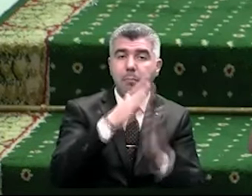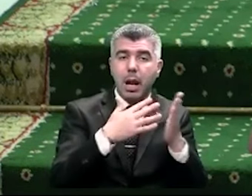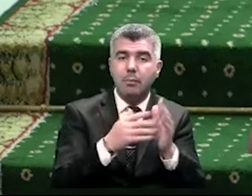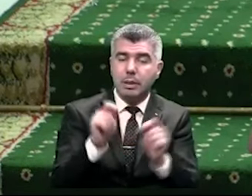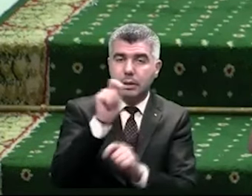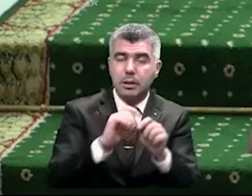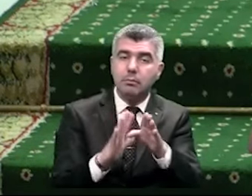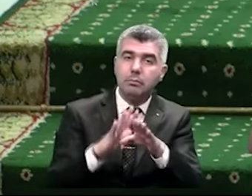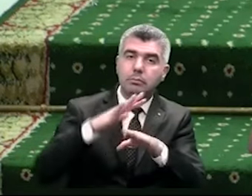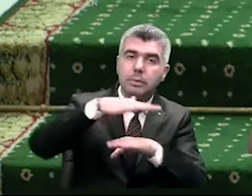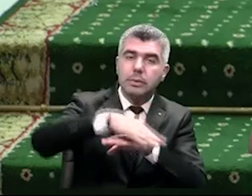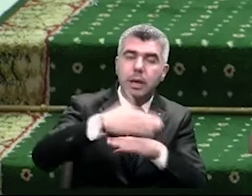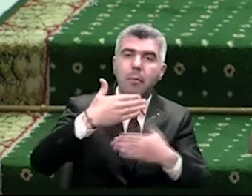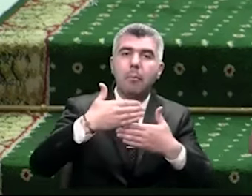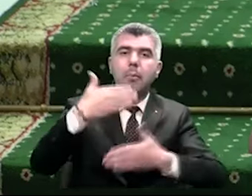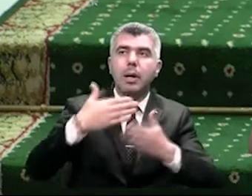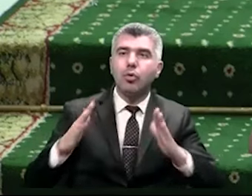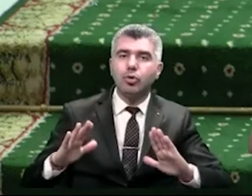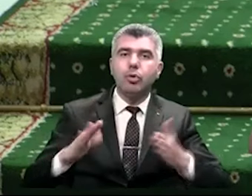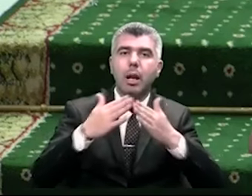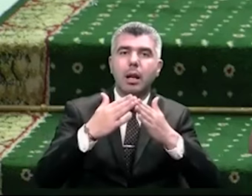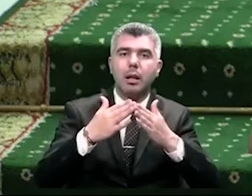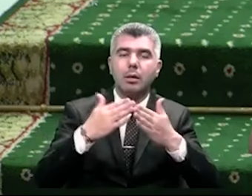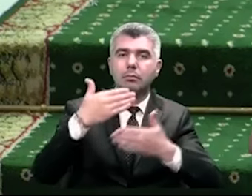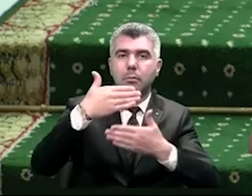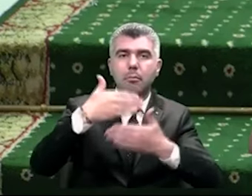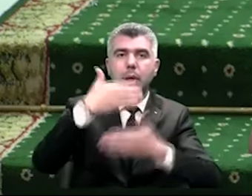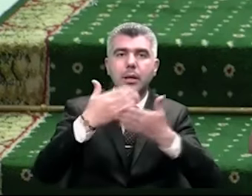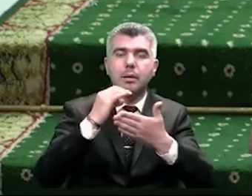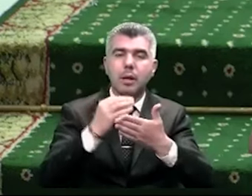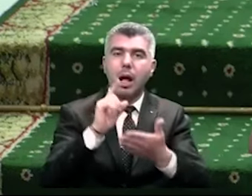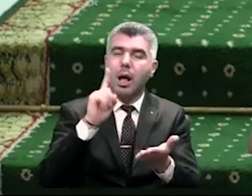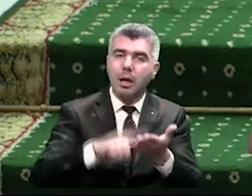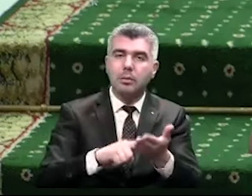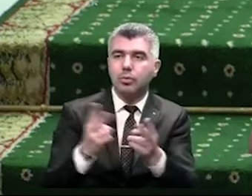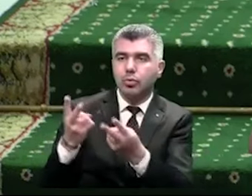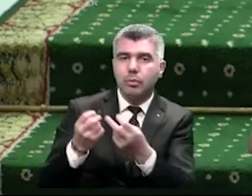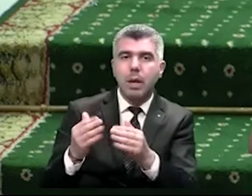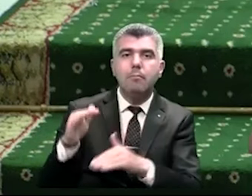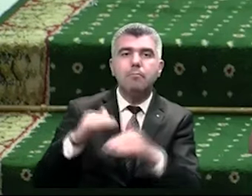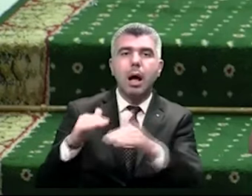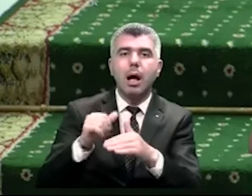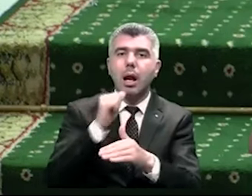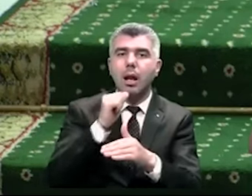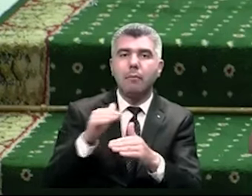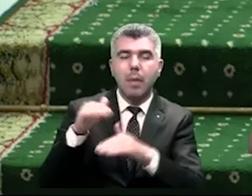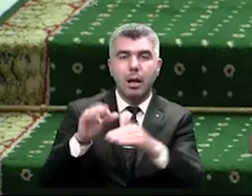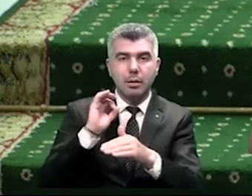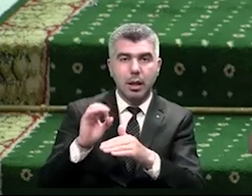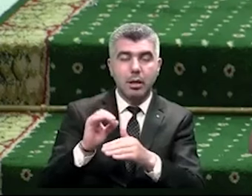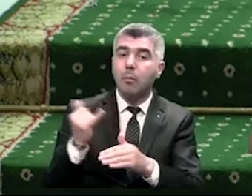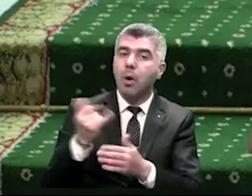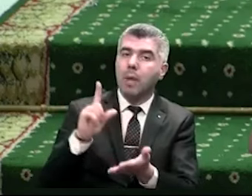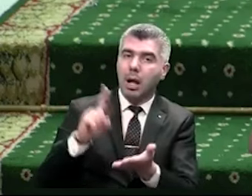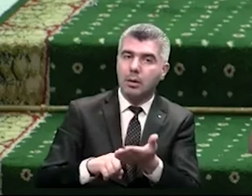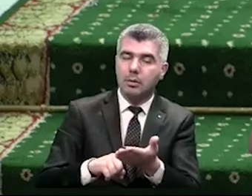السدود ويكون عندنا كذلك سدود التليه ويكون عندنا كذلك المحطات ديال تحليات المياه اللي هي المتنقله